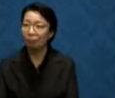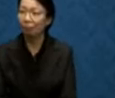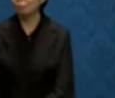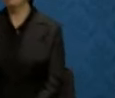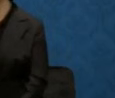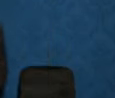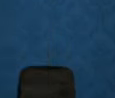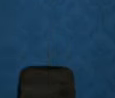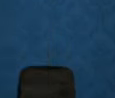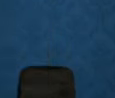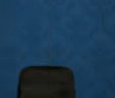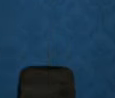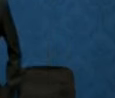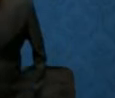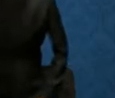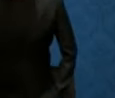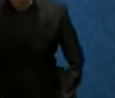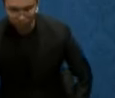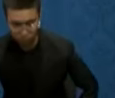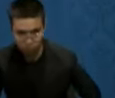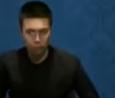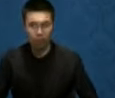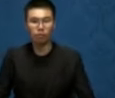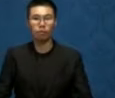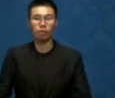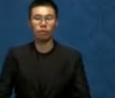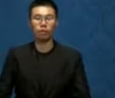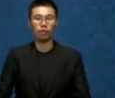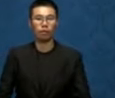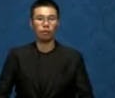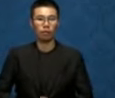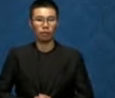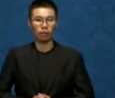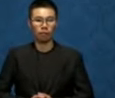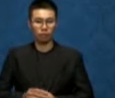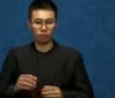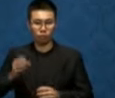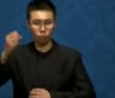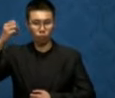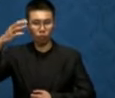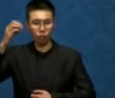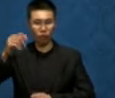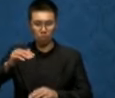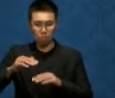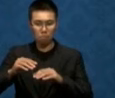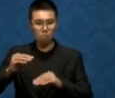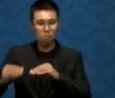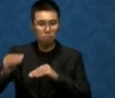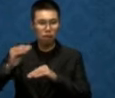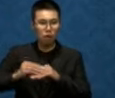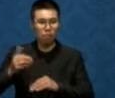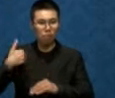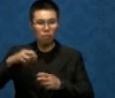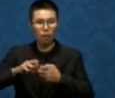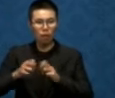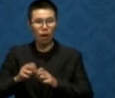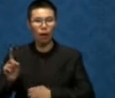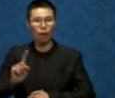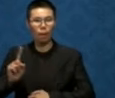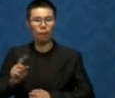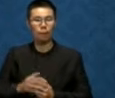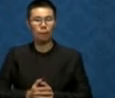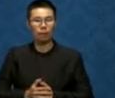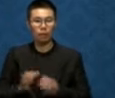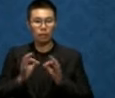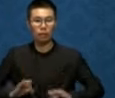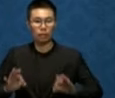แล้วก็ในทุกๆหน่วยของพลังงานปริมาณไฟฟ้าที่มันล้นเกินนี้ถามว่ามันมันเกิดอะไรขึ้นหรือว่ามันมีความ